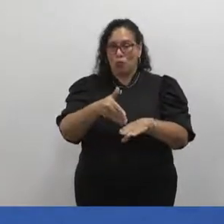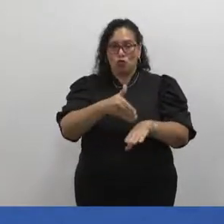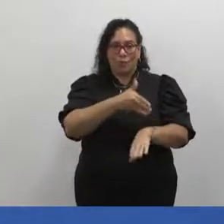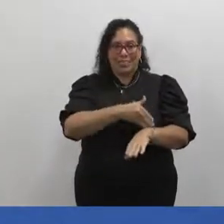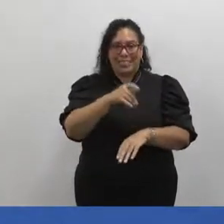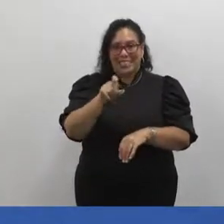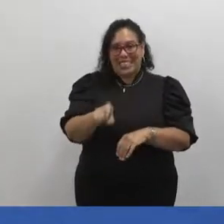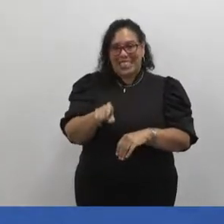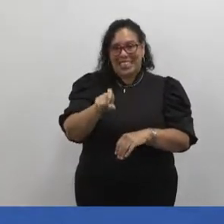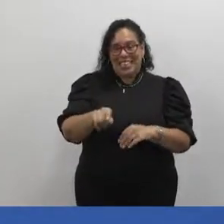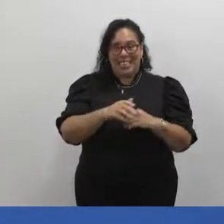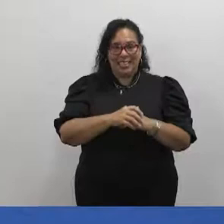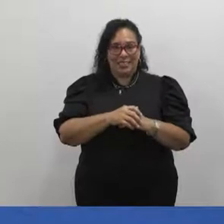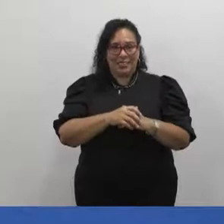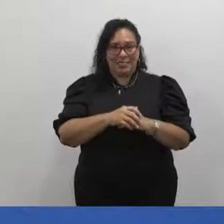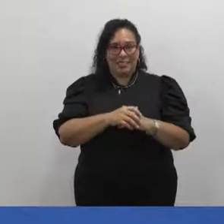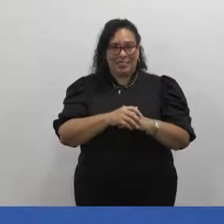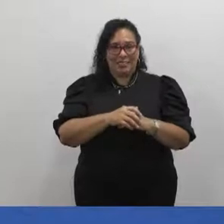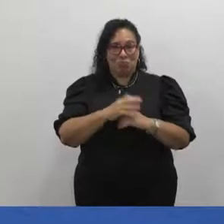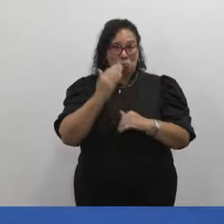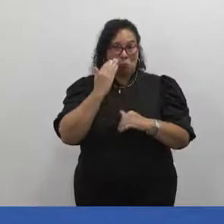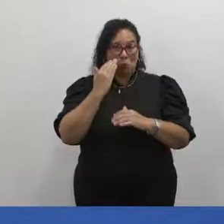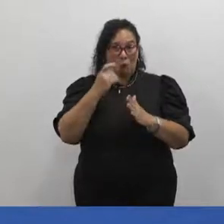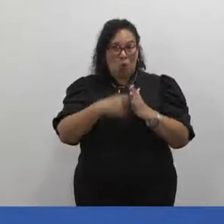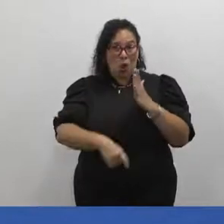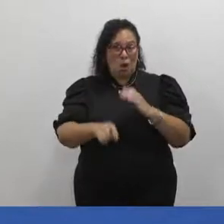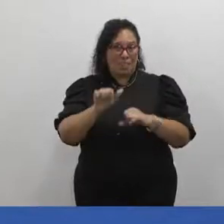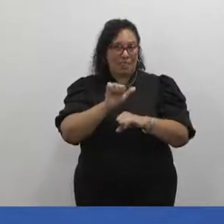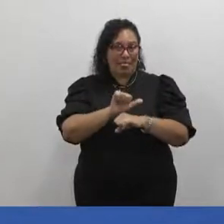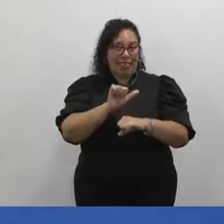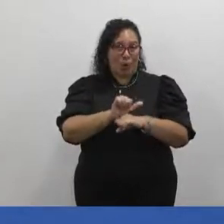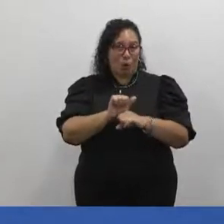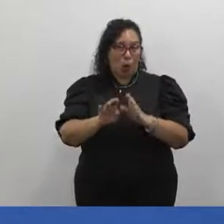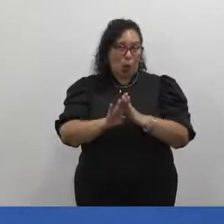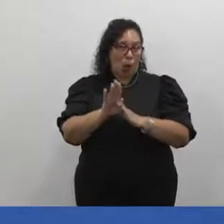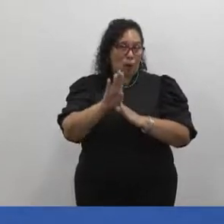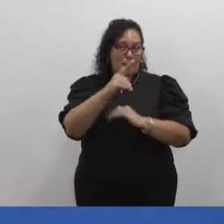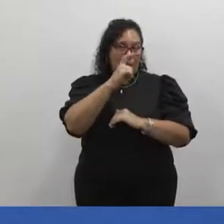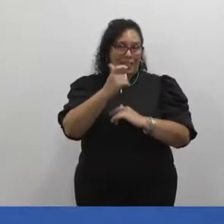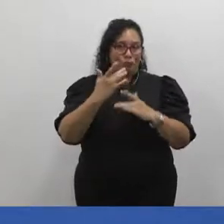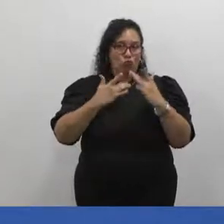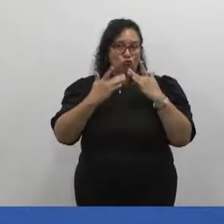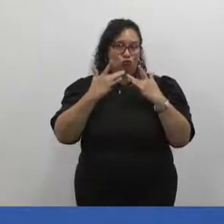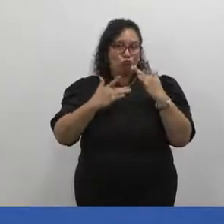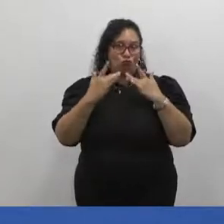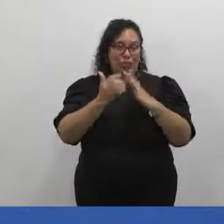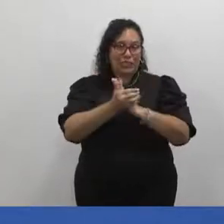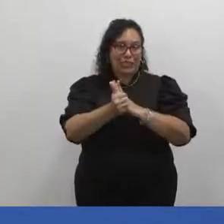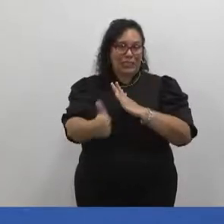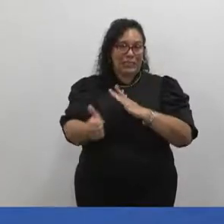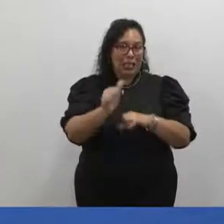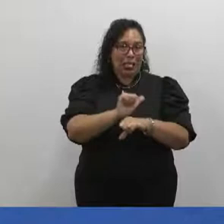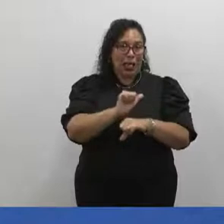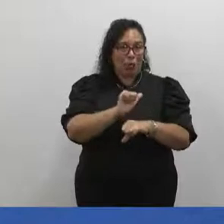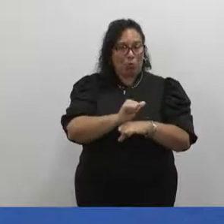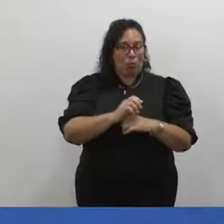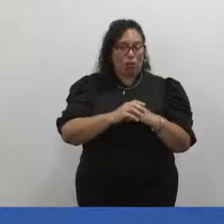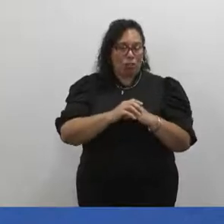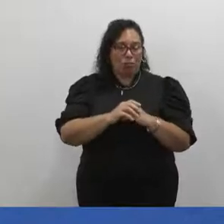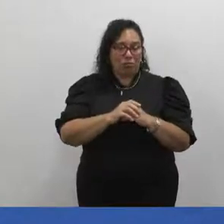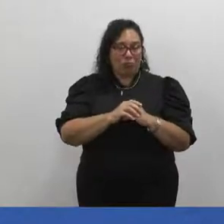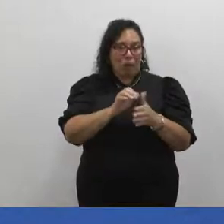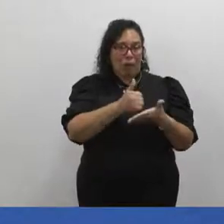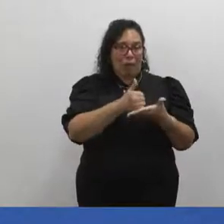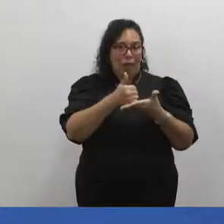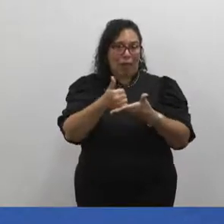đại dương miên dương mà này pra pra vi từ lơ secretary ca tăng nốt đi